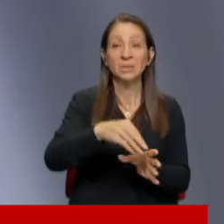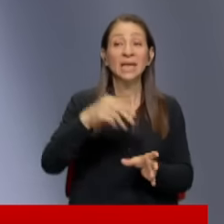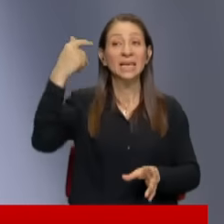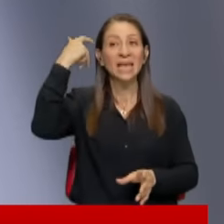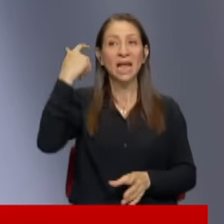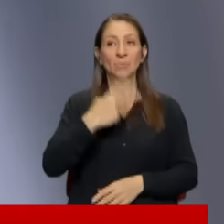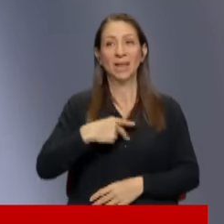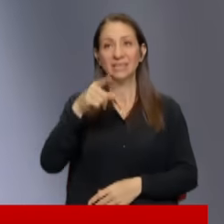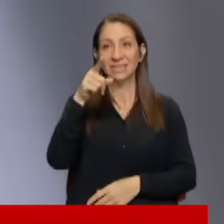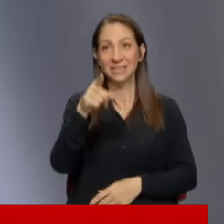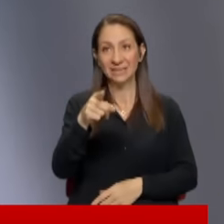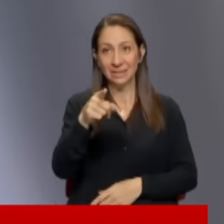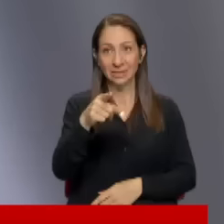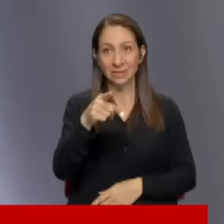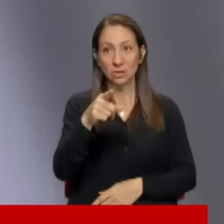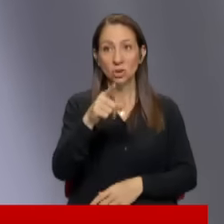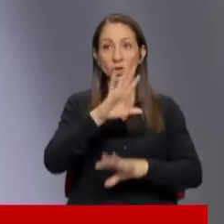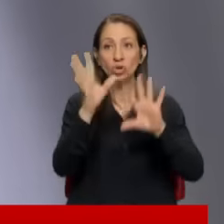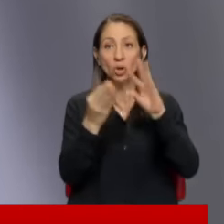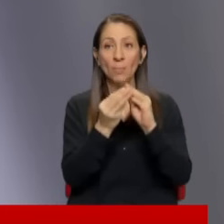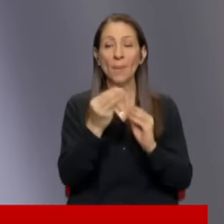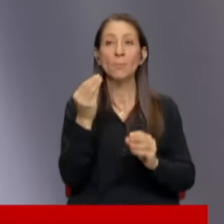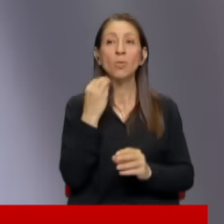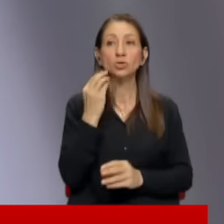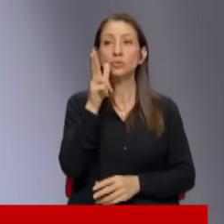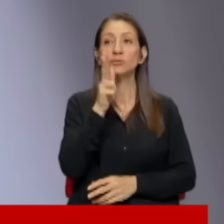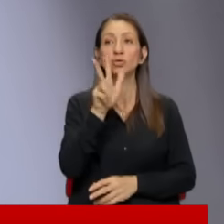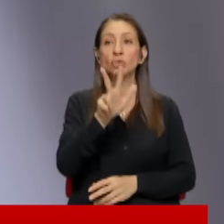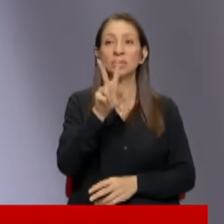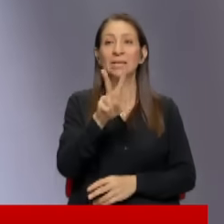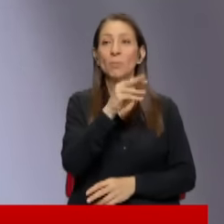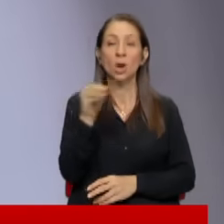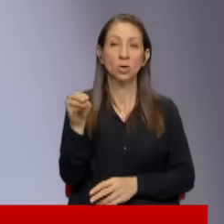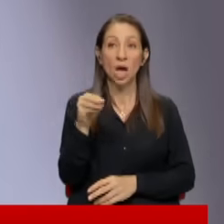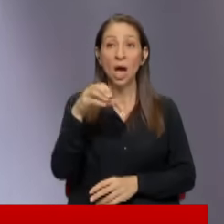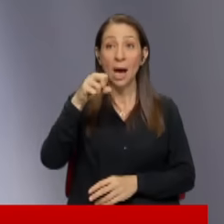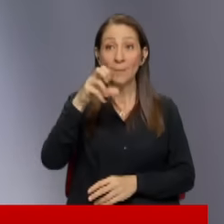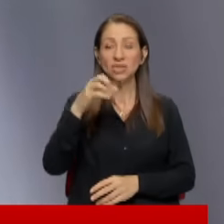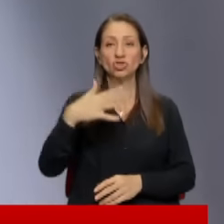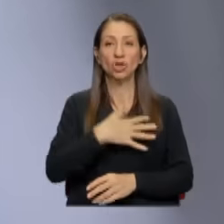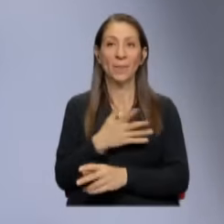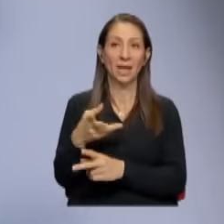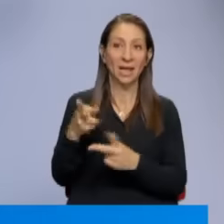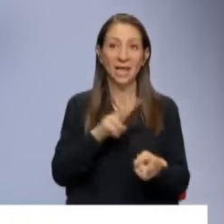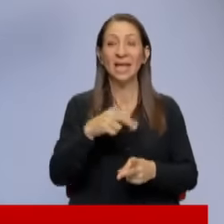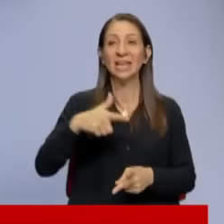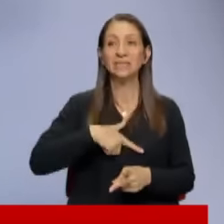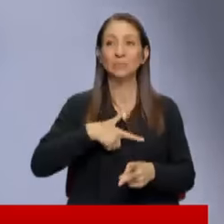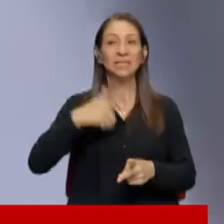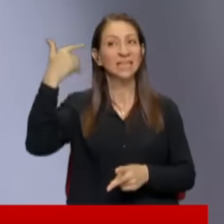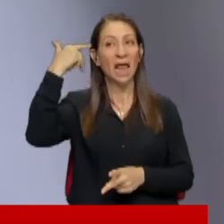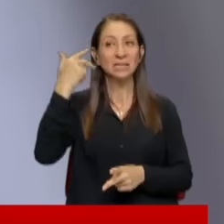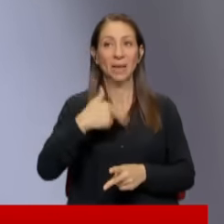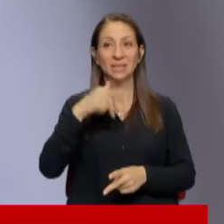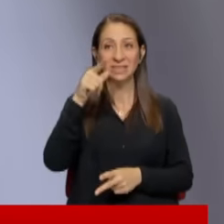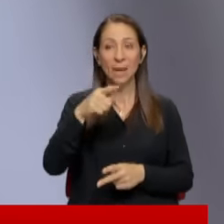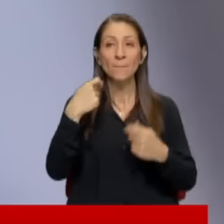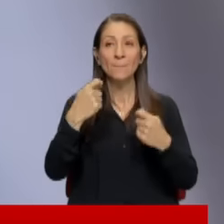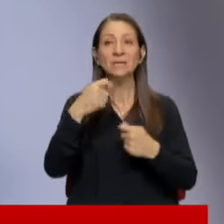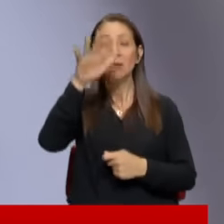Belediyesi'nin toplam borcu 332 milyon. AK Parti'den CHP'ye geçen İzmir Kiraz Belediyesi'nin